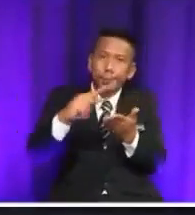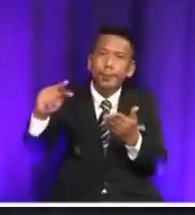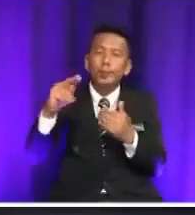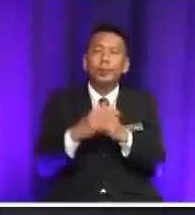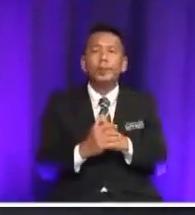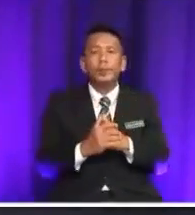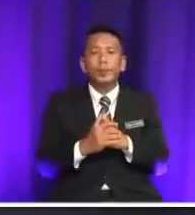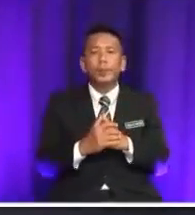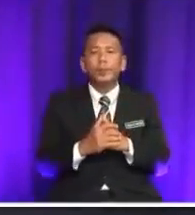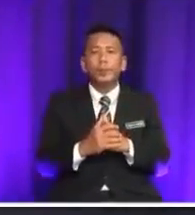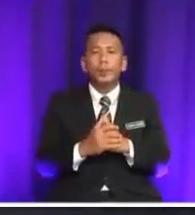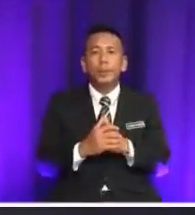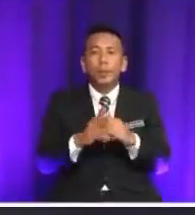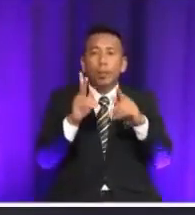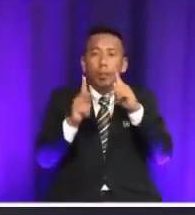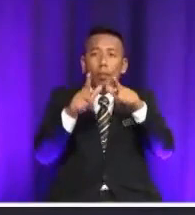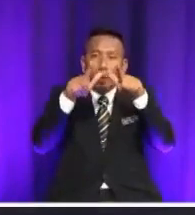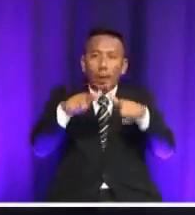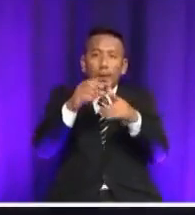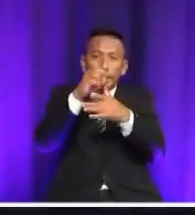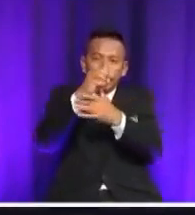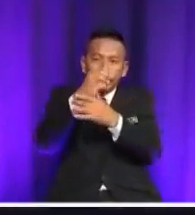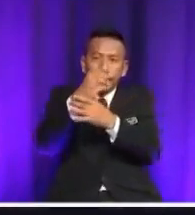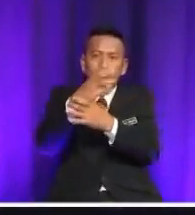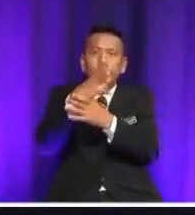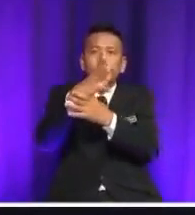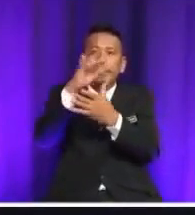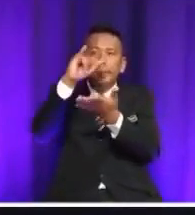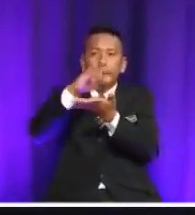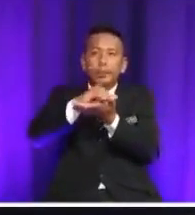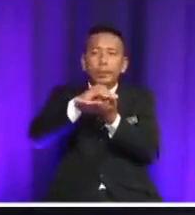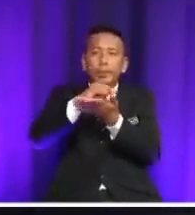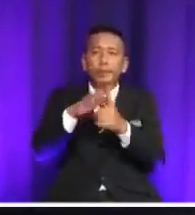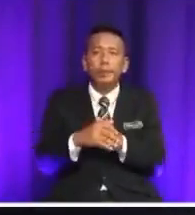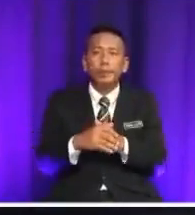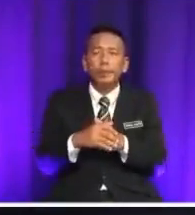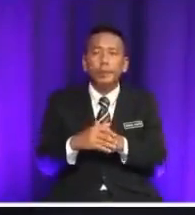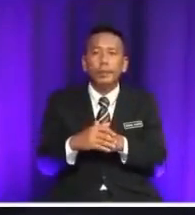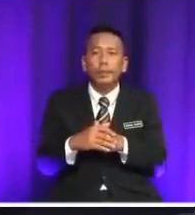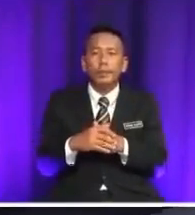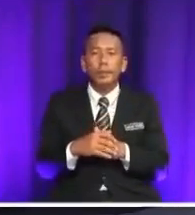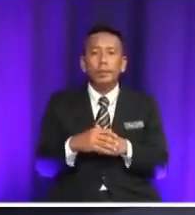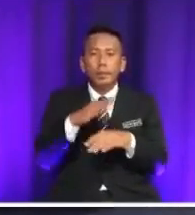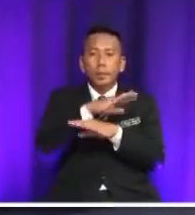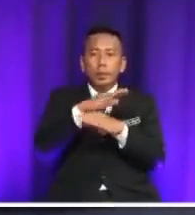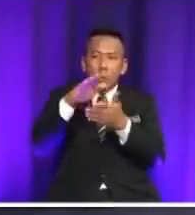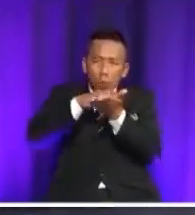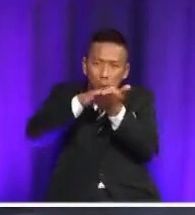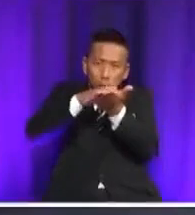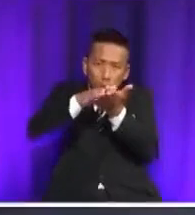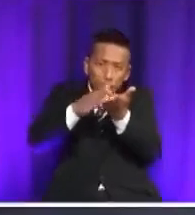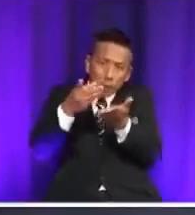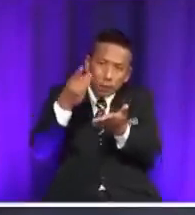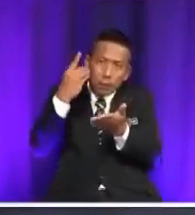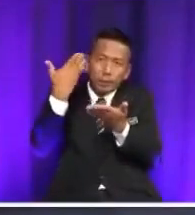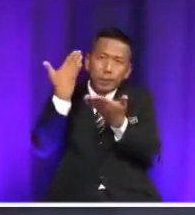agak-agak apa lampu tuh dalam kita kan